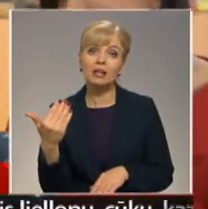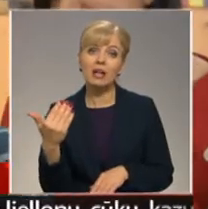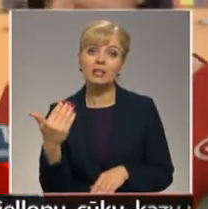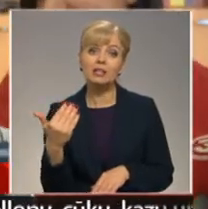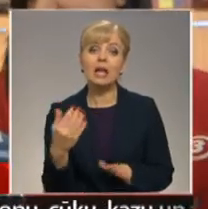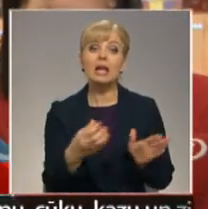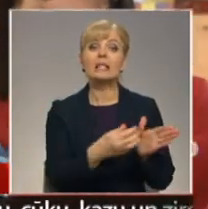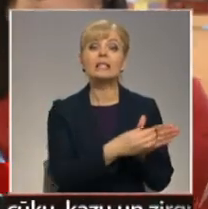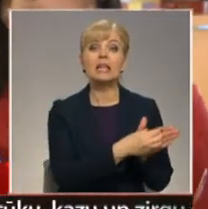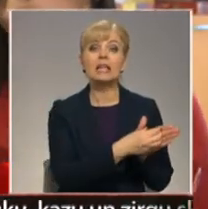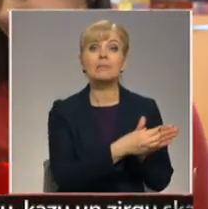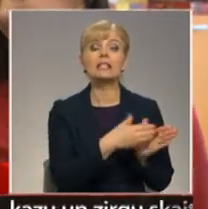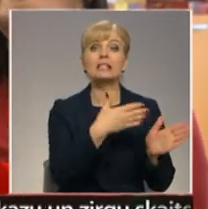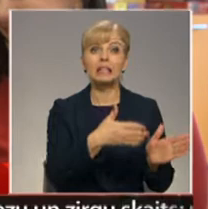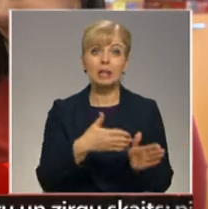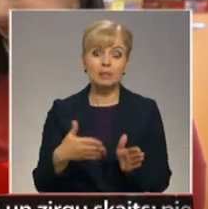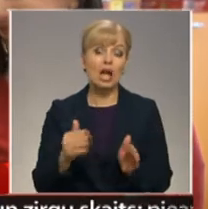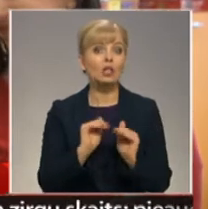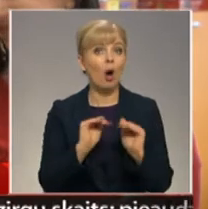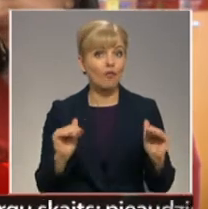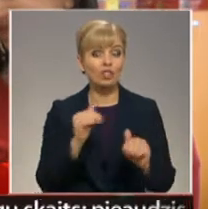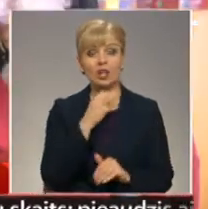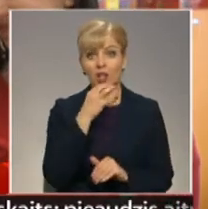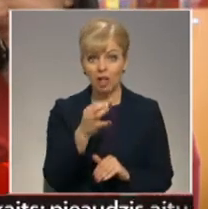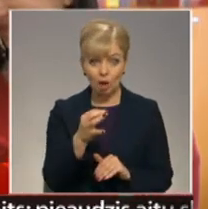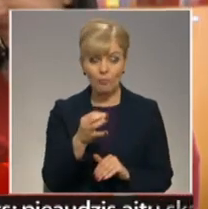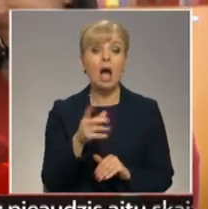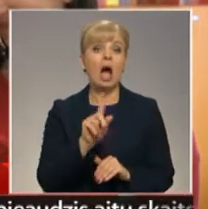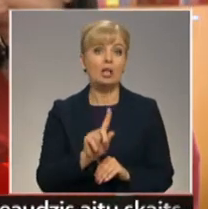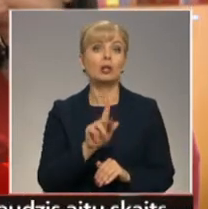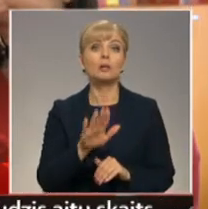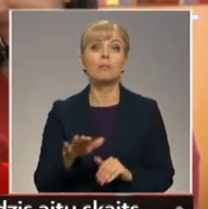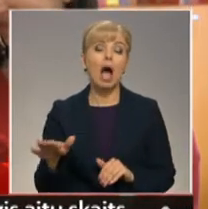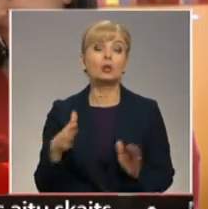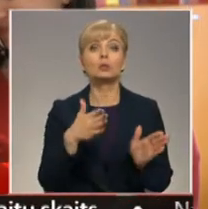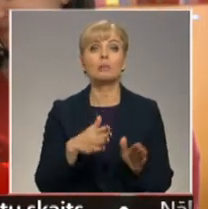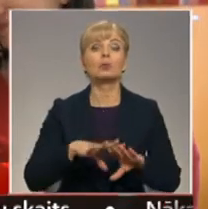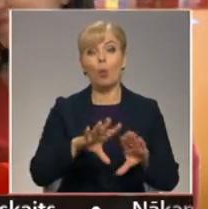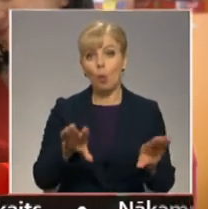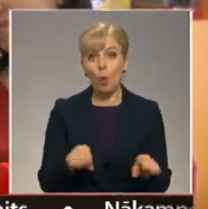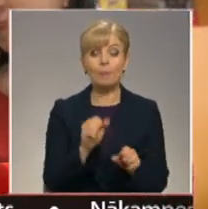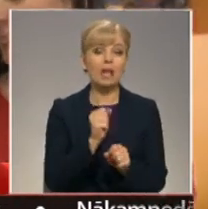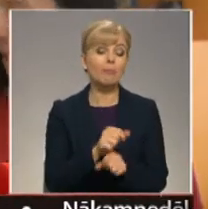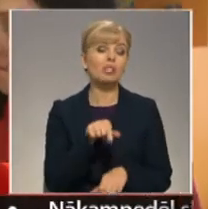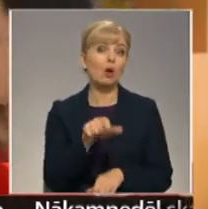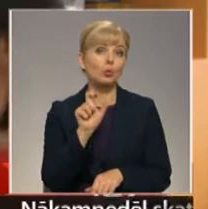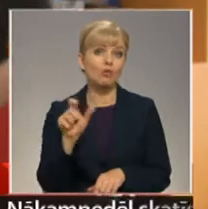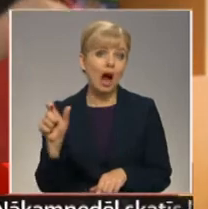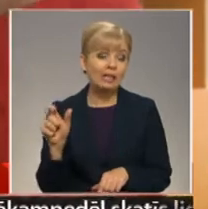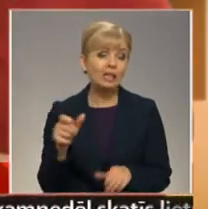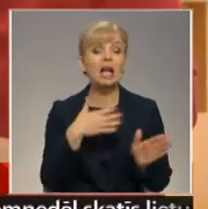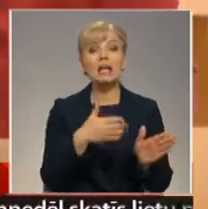un jā, un tad oficiāli teikt, ka jūs esat kļuvuši par šīs bērnu slimnīcas kopienas daļu. Ar šādiem vārdiem slimnīcas